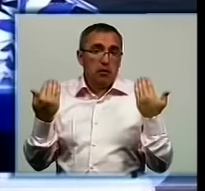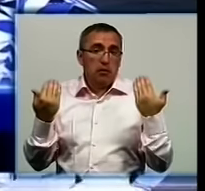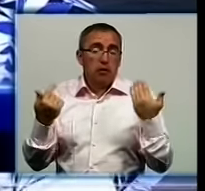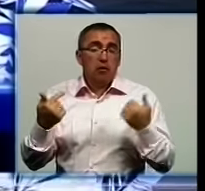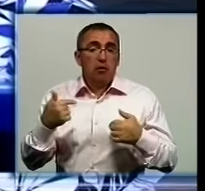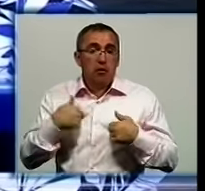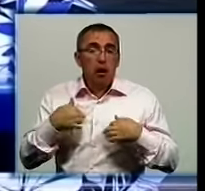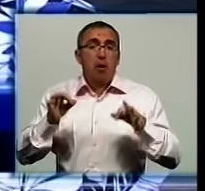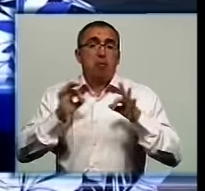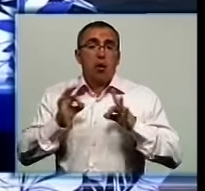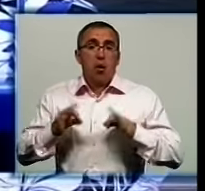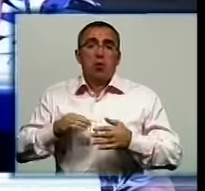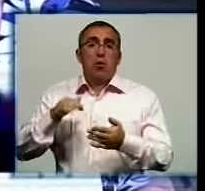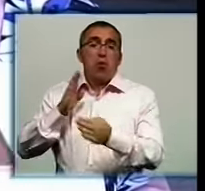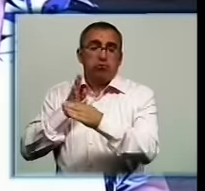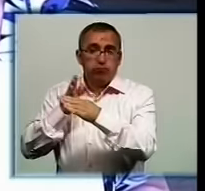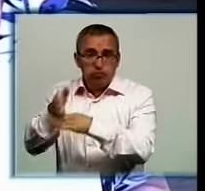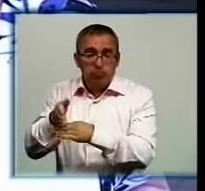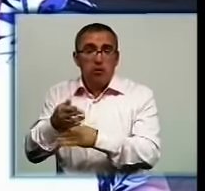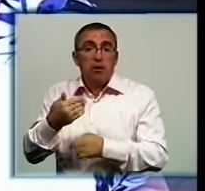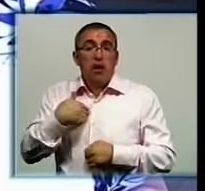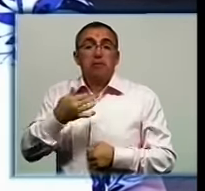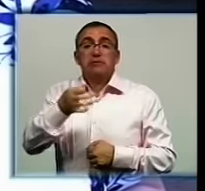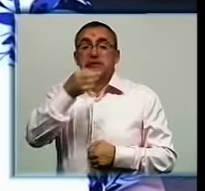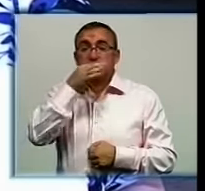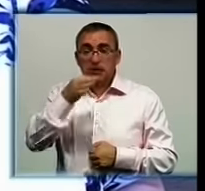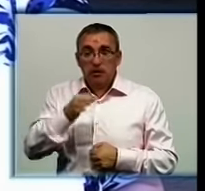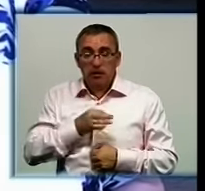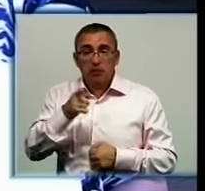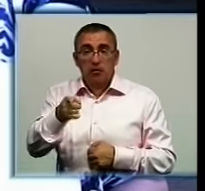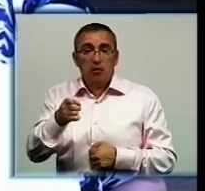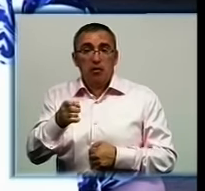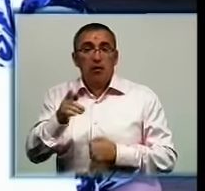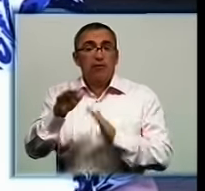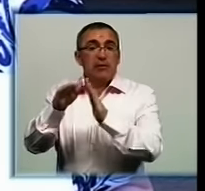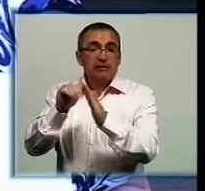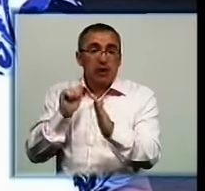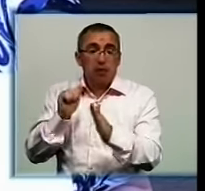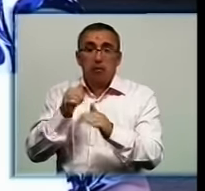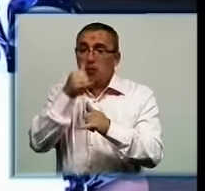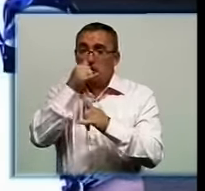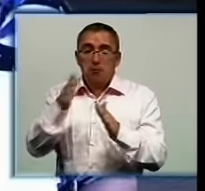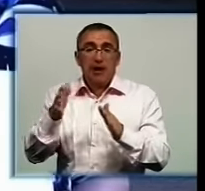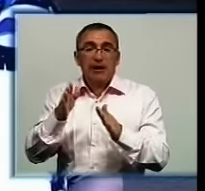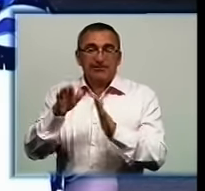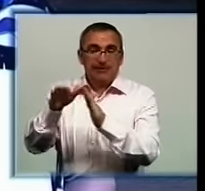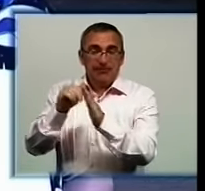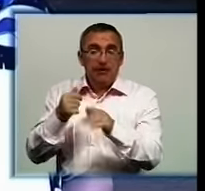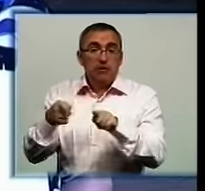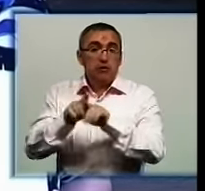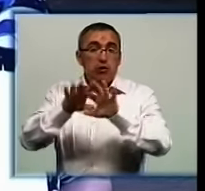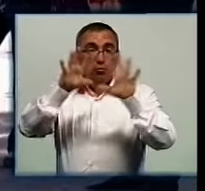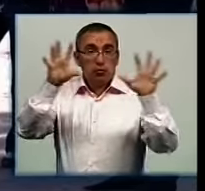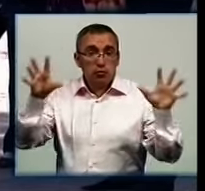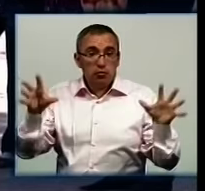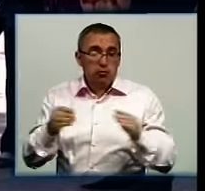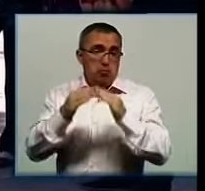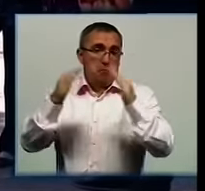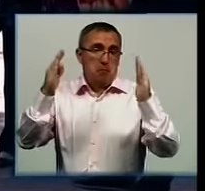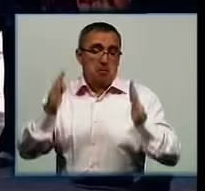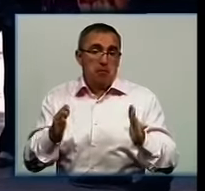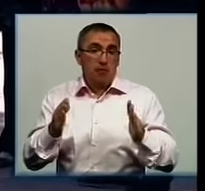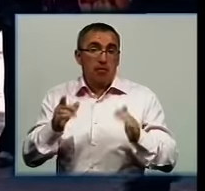в прокуратуру ходила. Нам сказали, що вона взаймі, а воно не може бути взаймі, бо це суспільне майно. Лякає